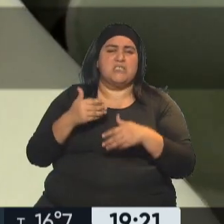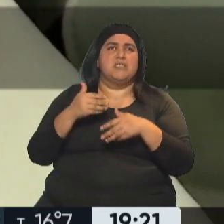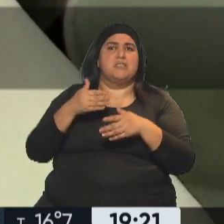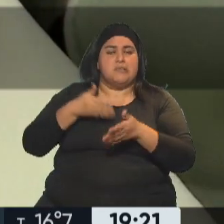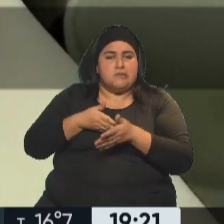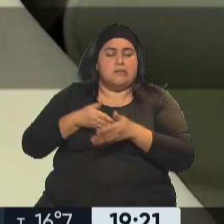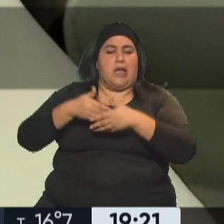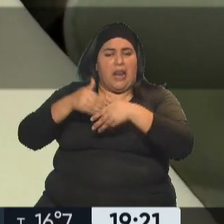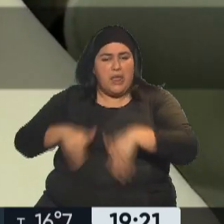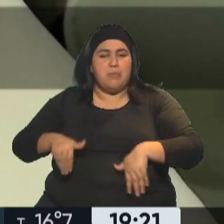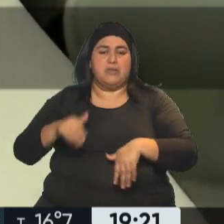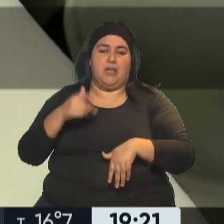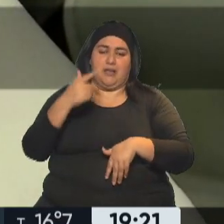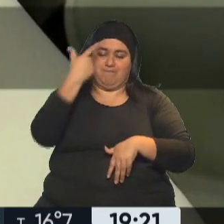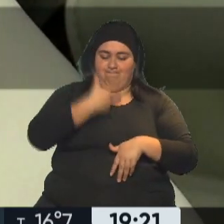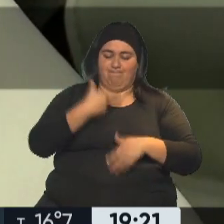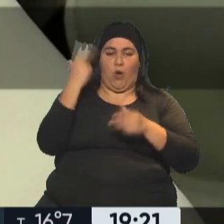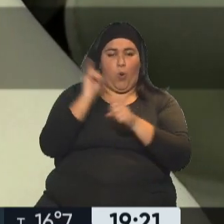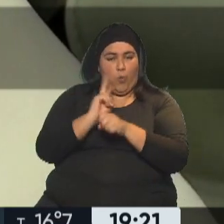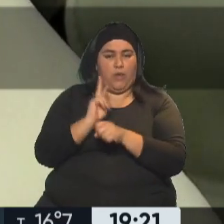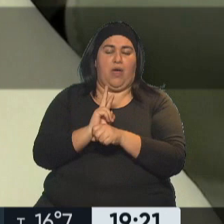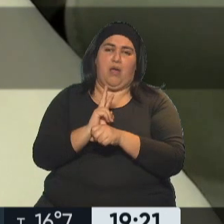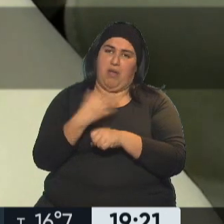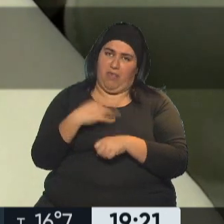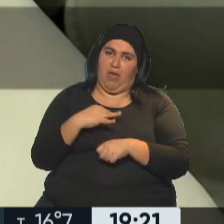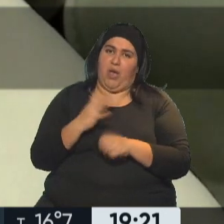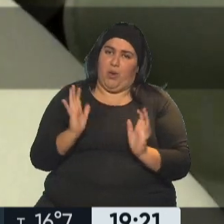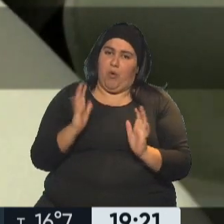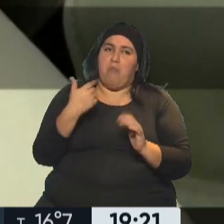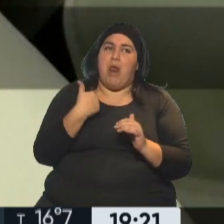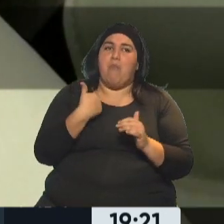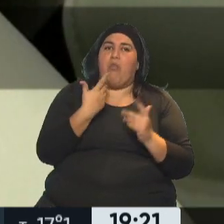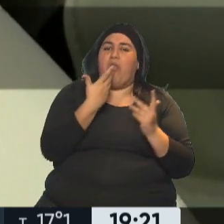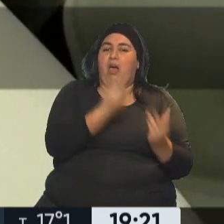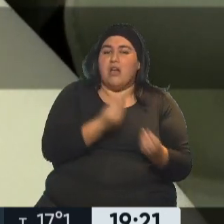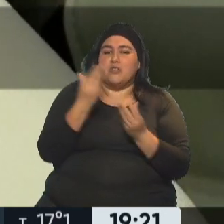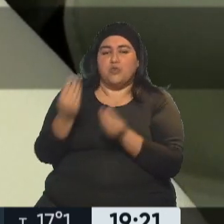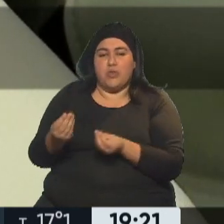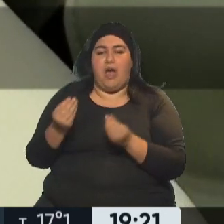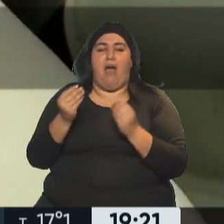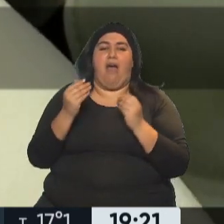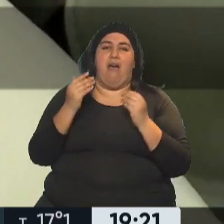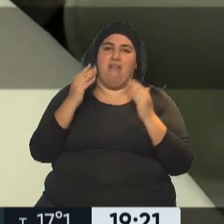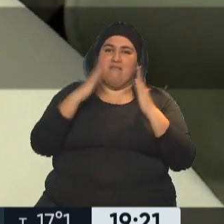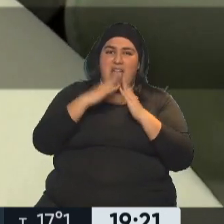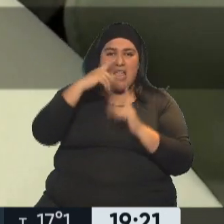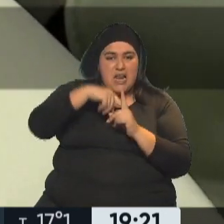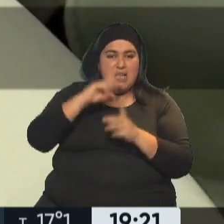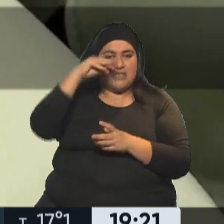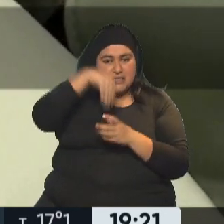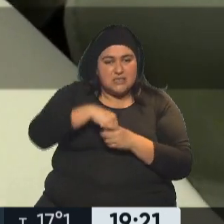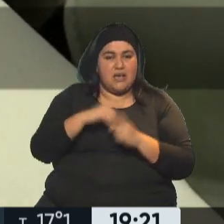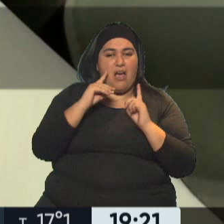con questa limitazione devo risparmiare un po' per poter servire la Chiesa, o nel